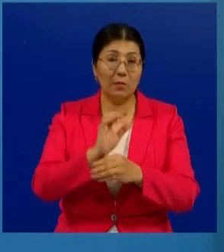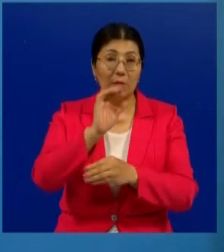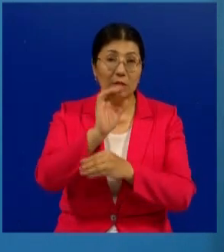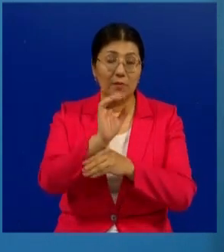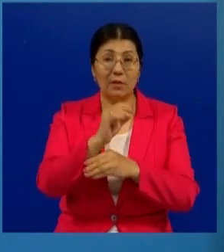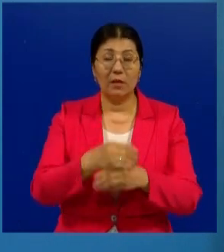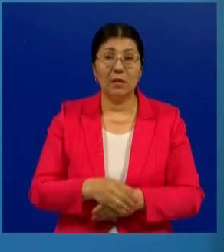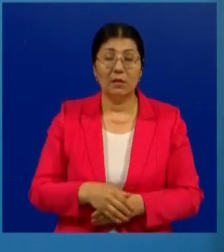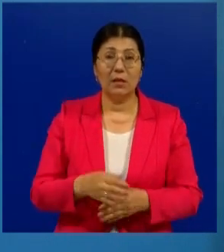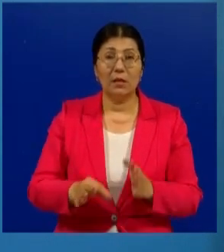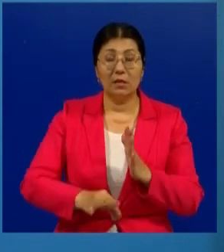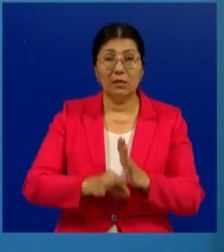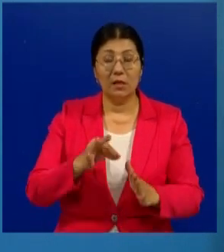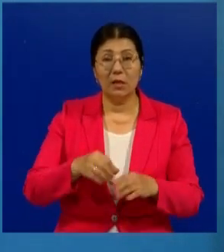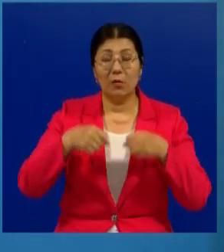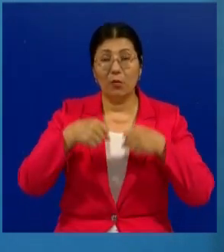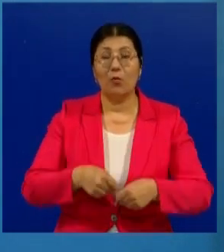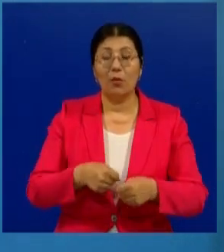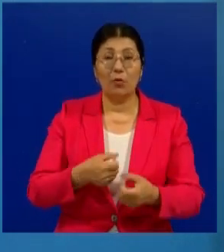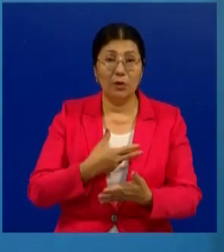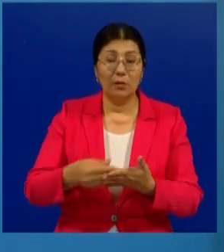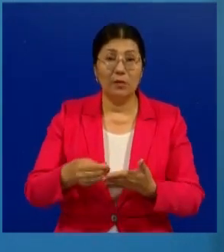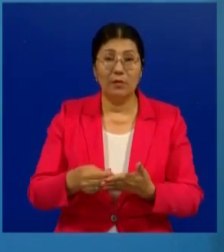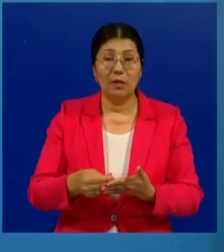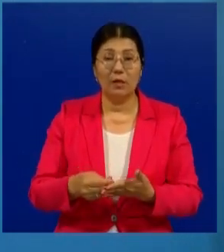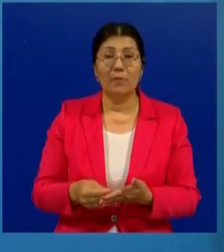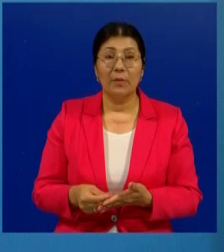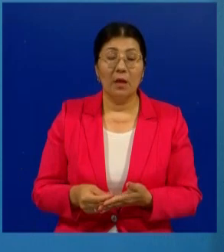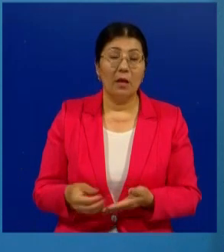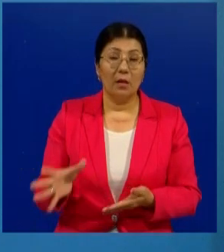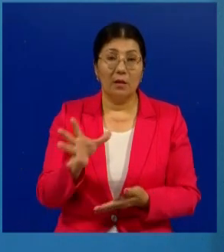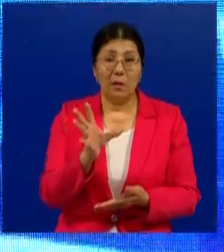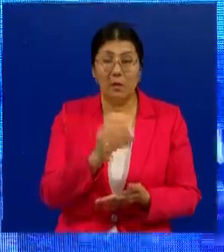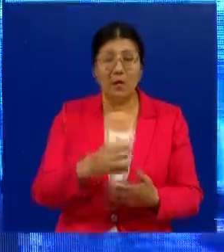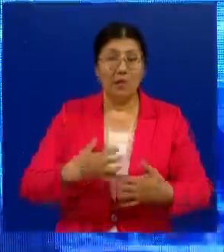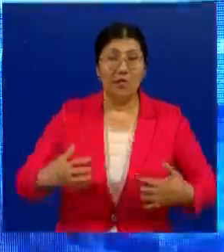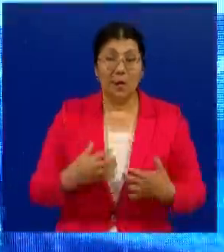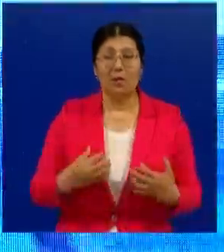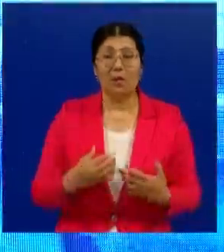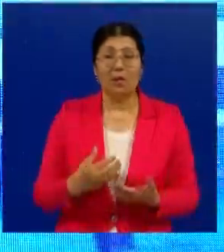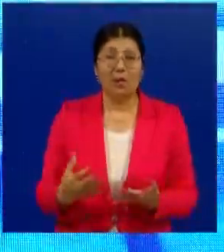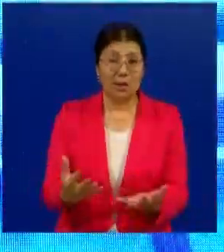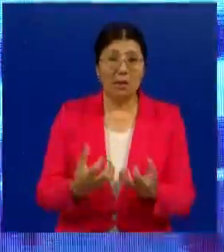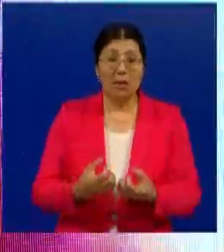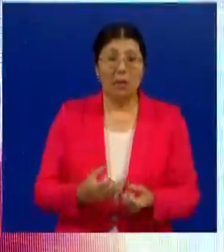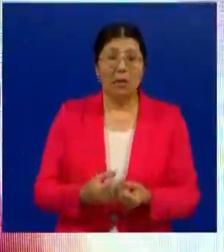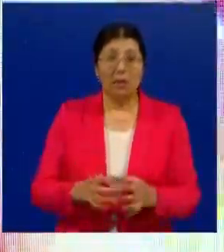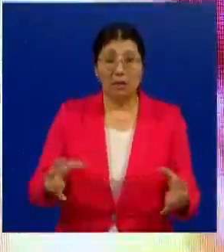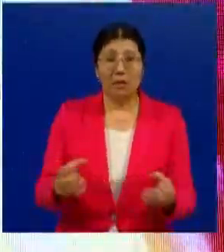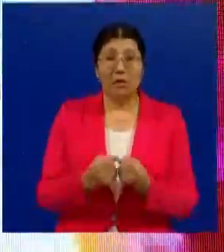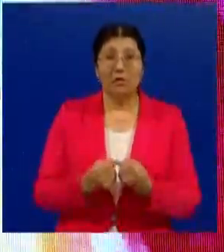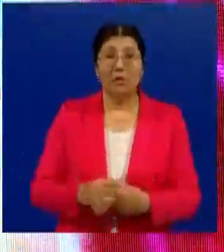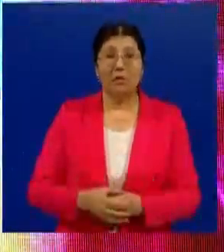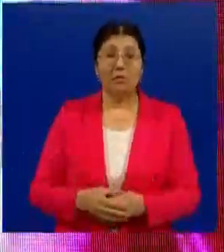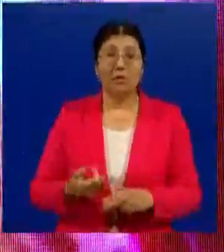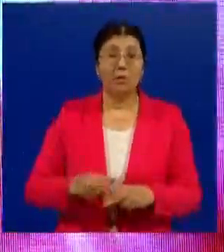құқығынан айыру деген болды және мал мүлкін конфискелеу. Бүкіл мал-мүлкін конфискелеу. Сол кезде ойлап табылған бап па? Сол кезде.